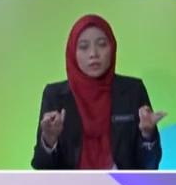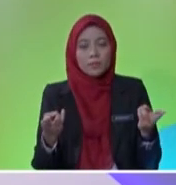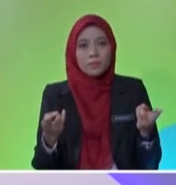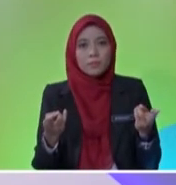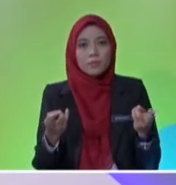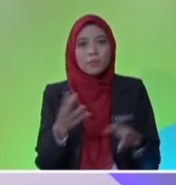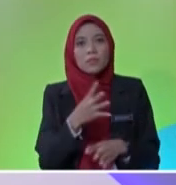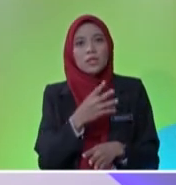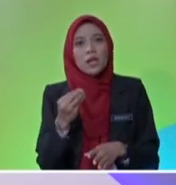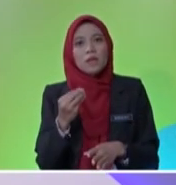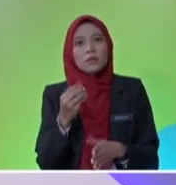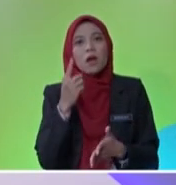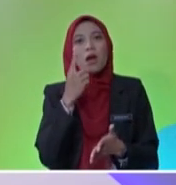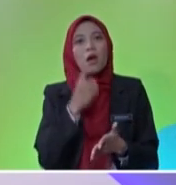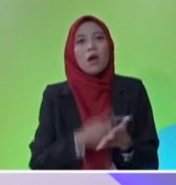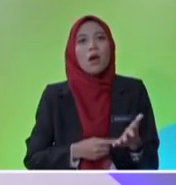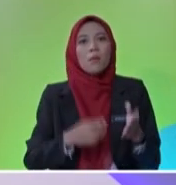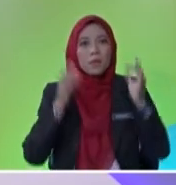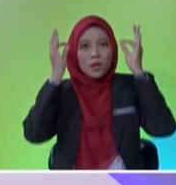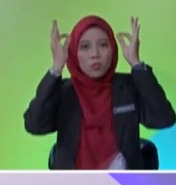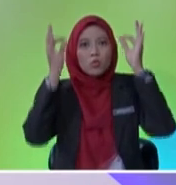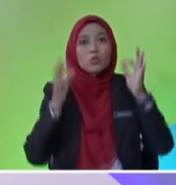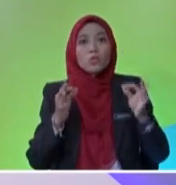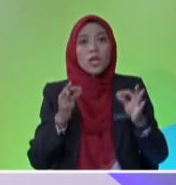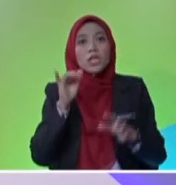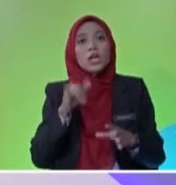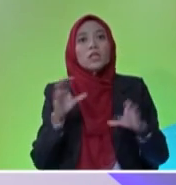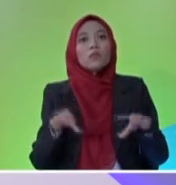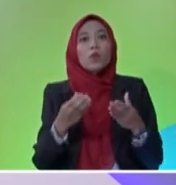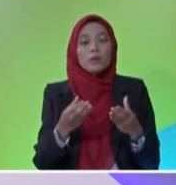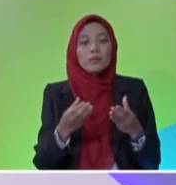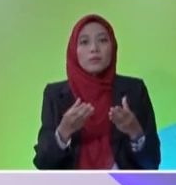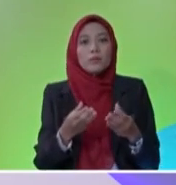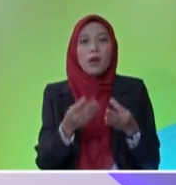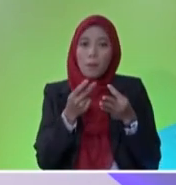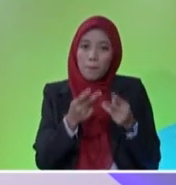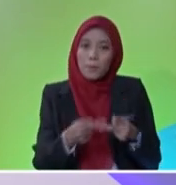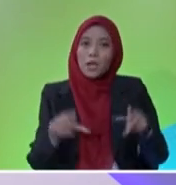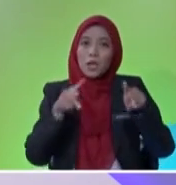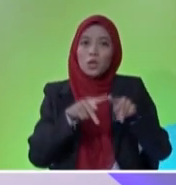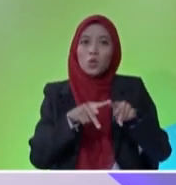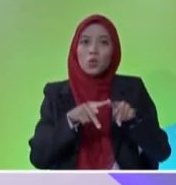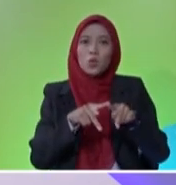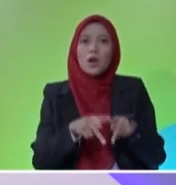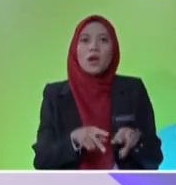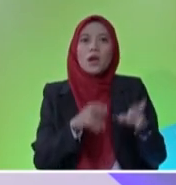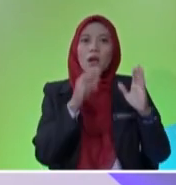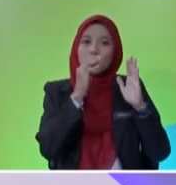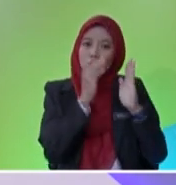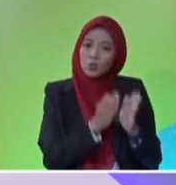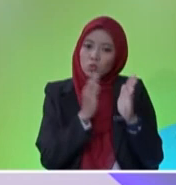Apa keputusan yang dilakukan oleh new aku pesan yang buat DKT perlu merancang merancang